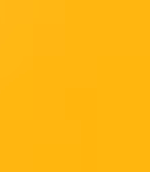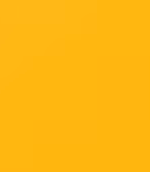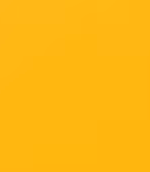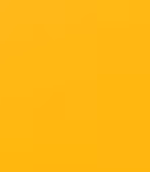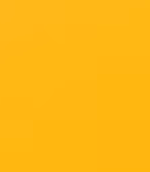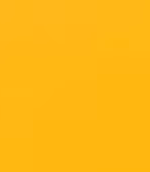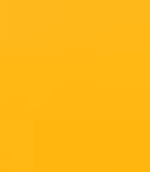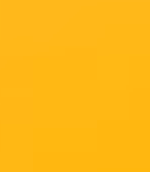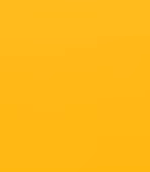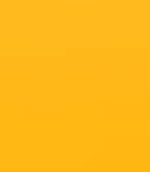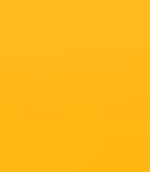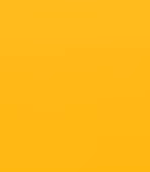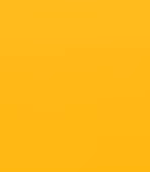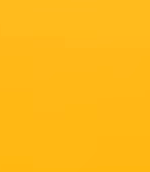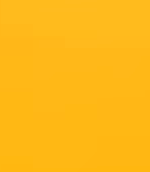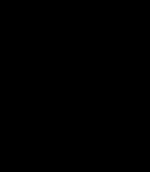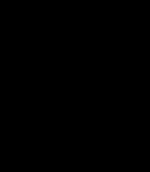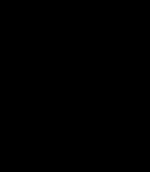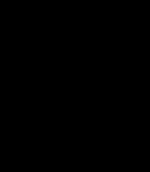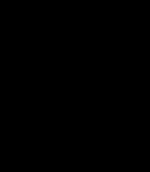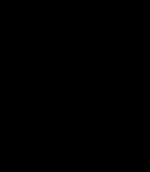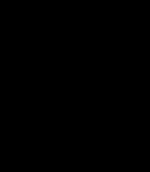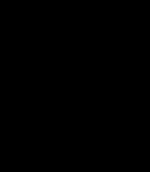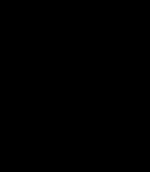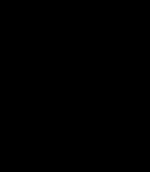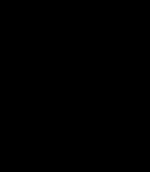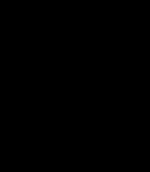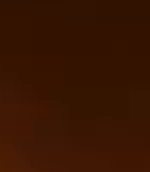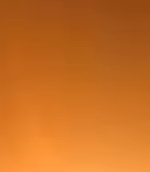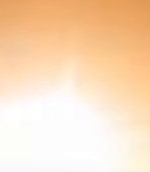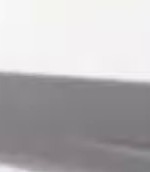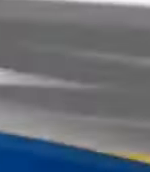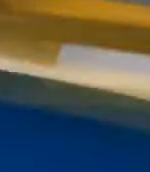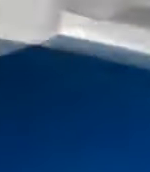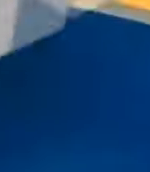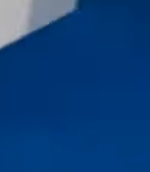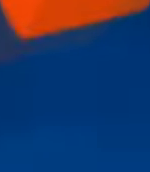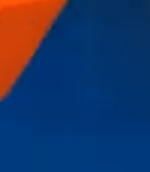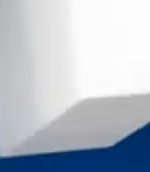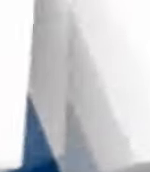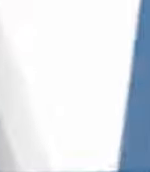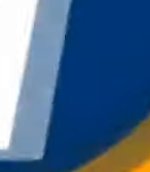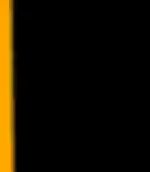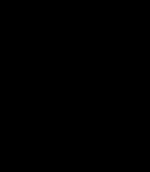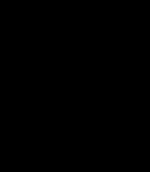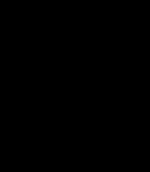kusita ibhizinisi yakho. Everywhere you go, MTN.